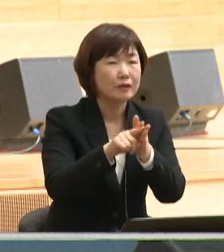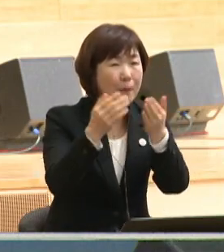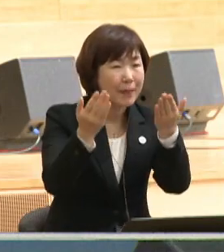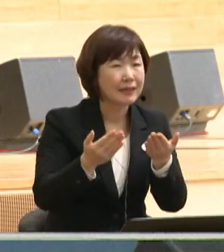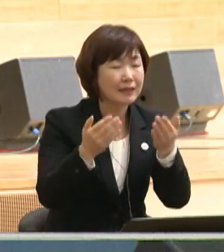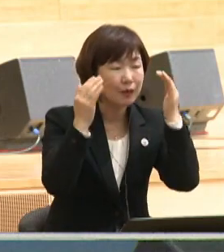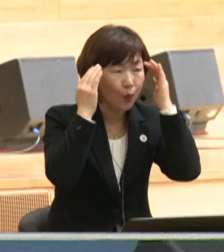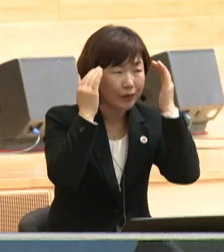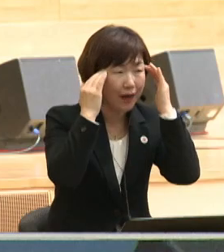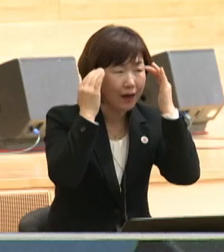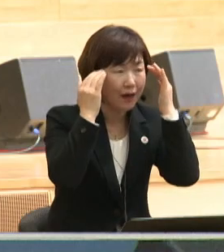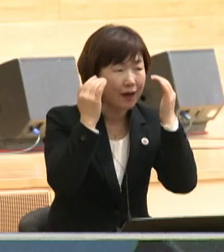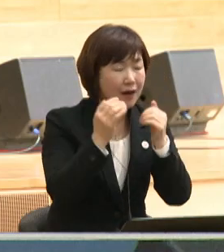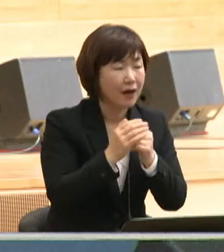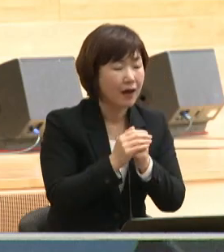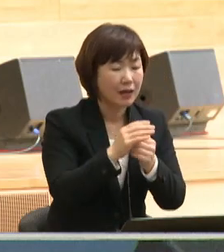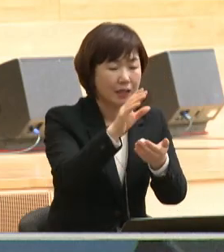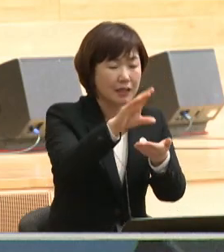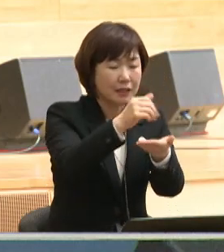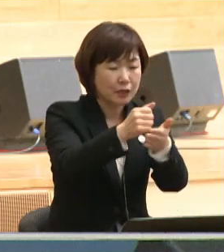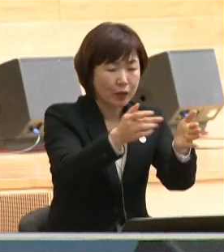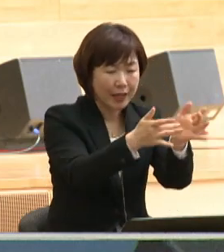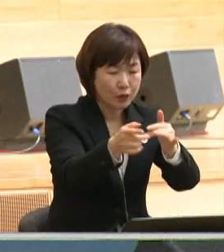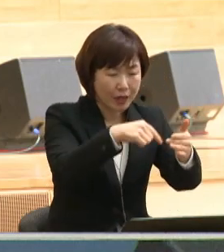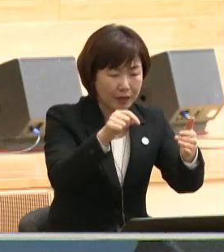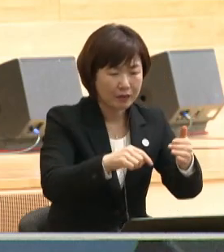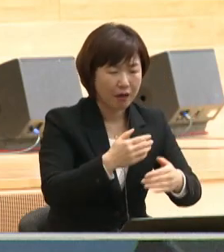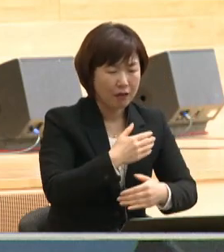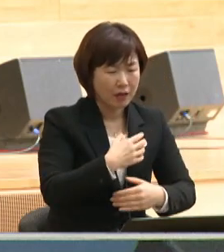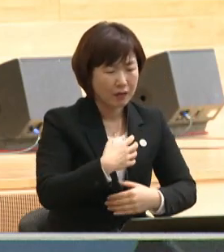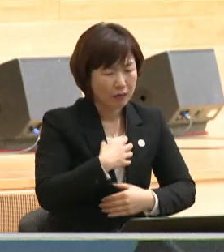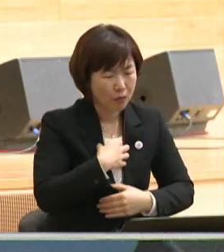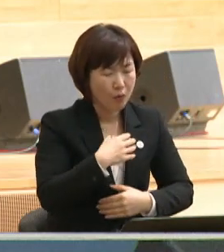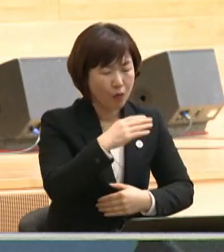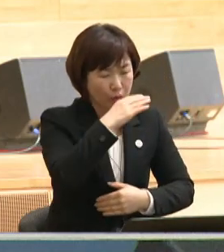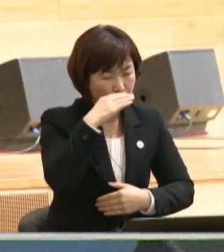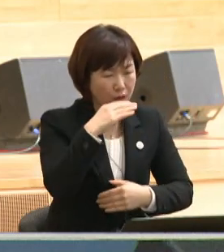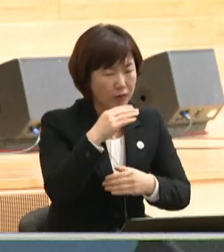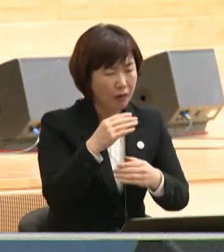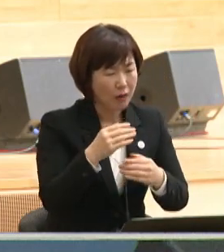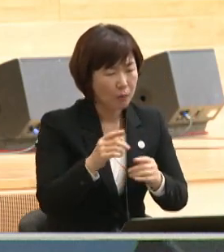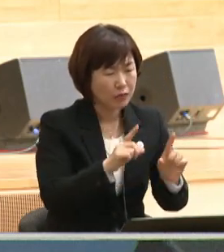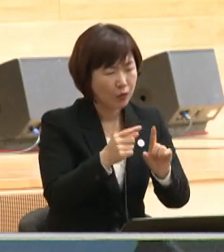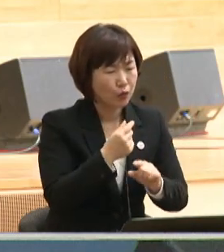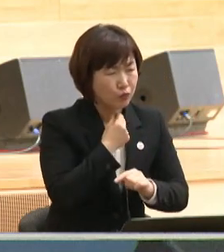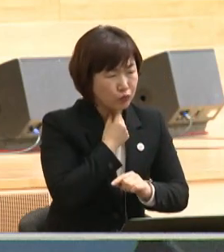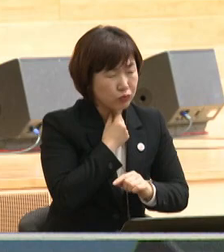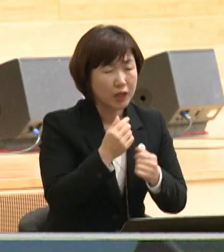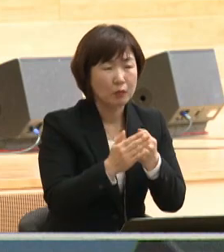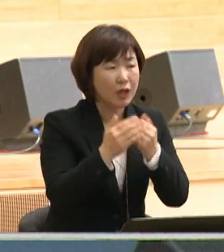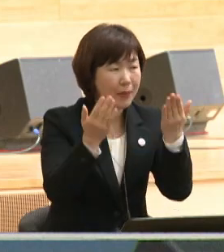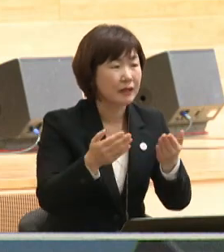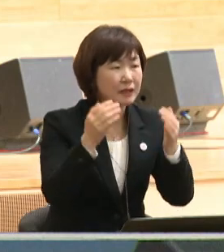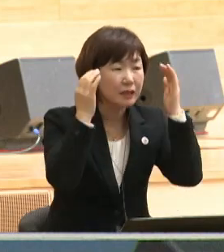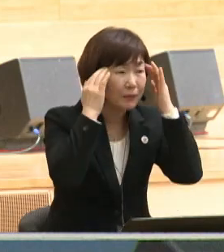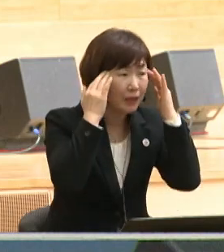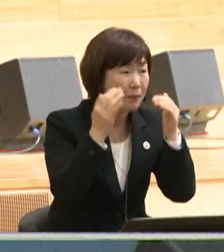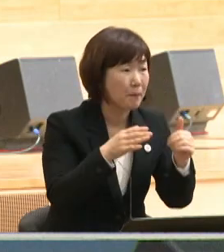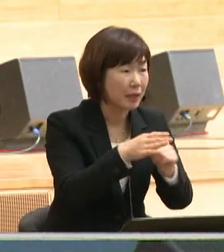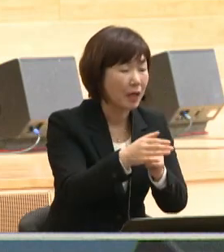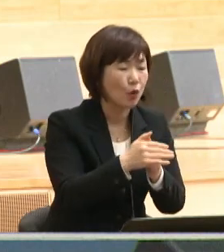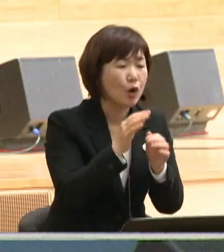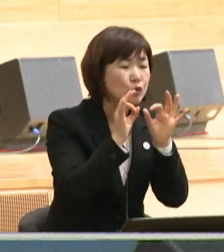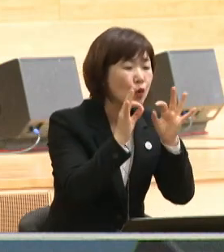고난 그리스도 예수 안에서 경건하게 살고자 하다가 받는 박해 전도자의 일을 하다가